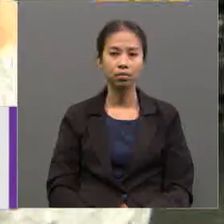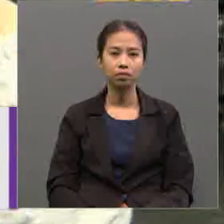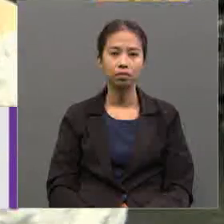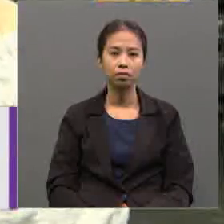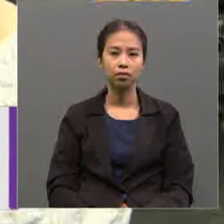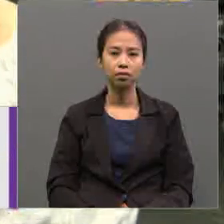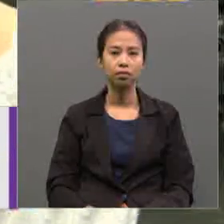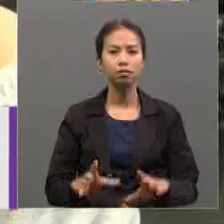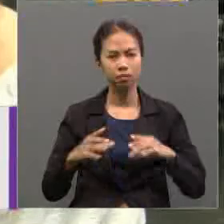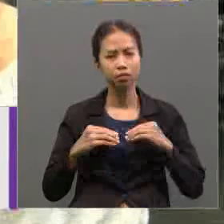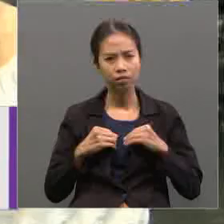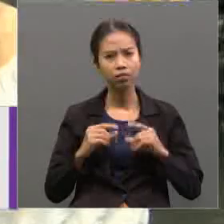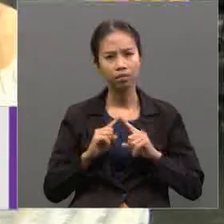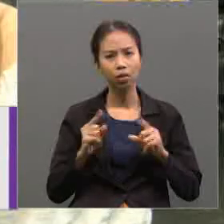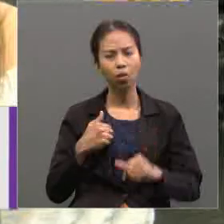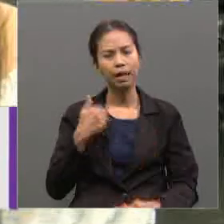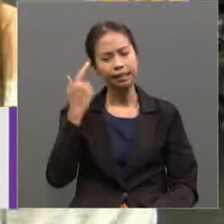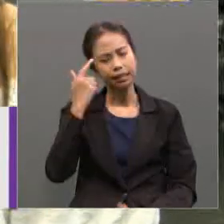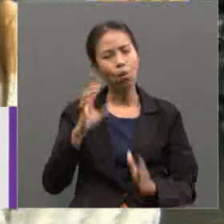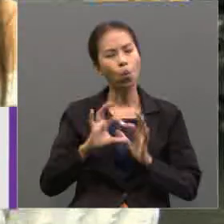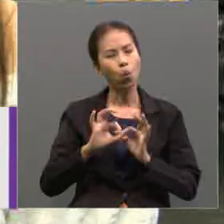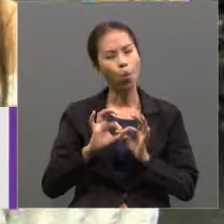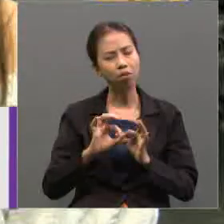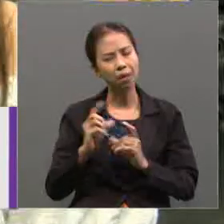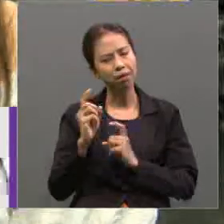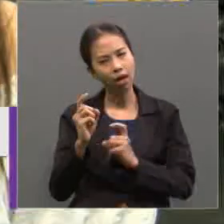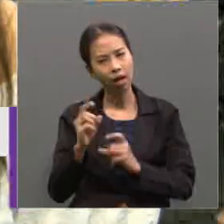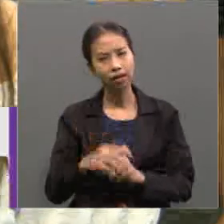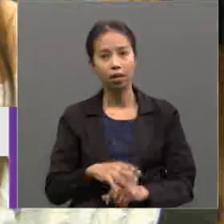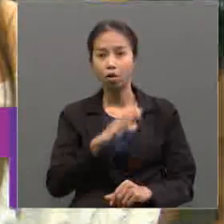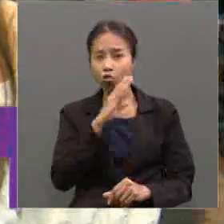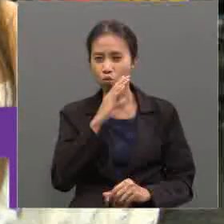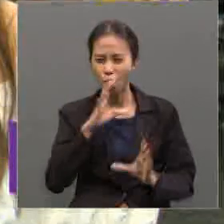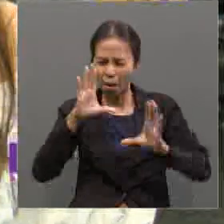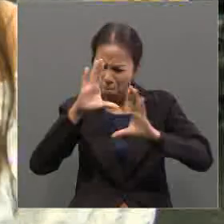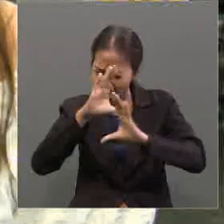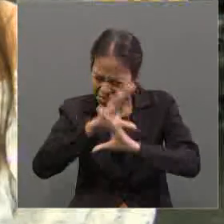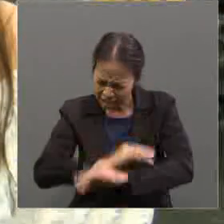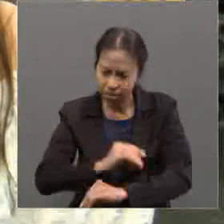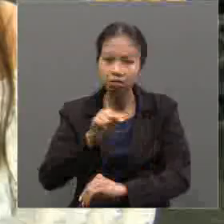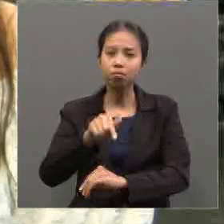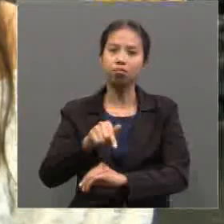ค่ะแต่ก็มีความกังวลเรื่องความปลอดภัยอะค่ะเพราะว่าเหมือนถ้ามันยิ่งดึกก็จะยิ่งทำให้